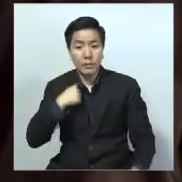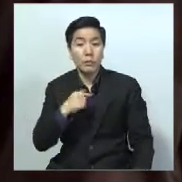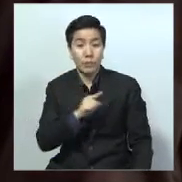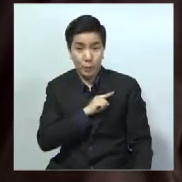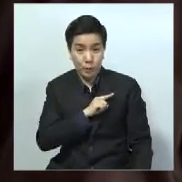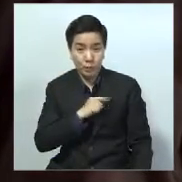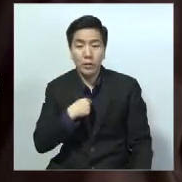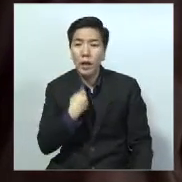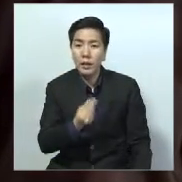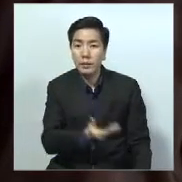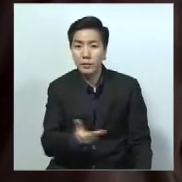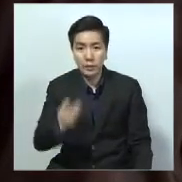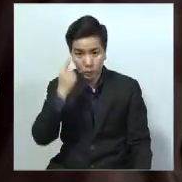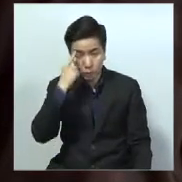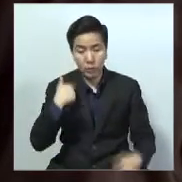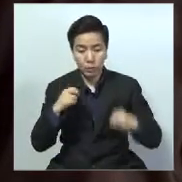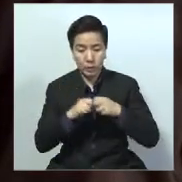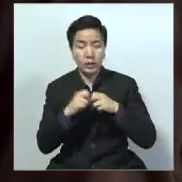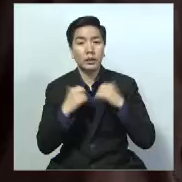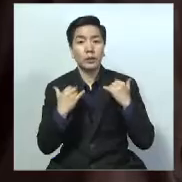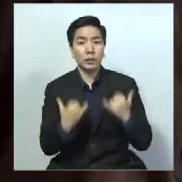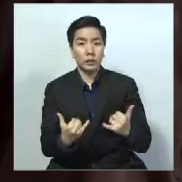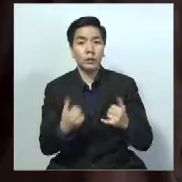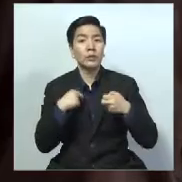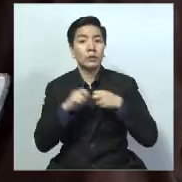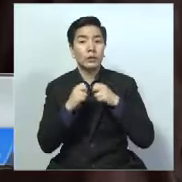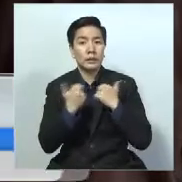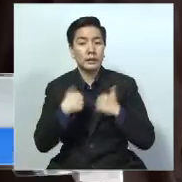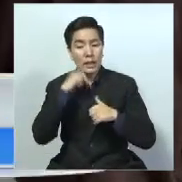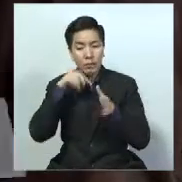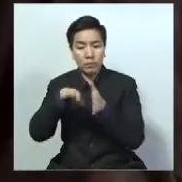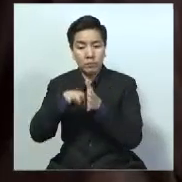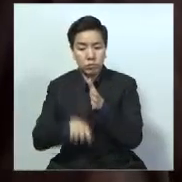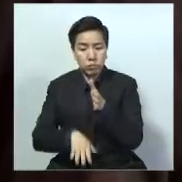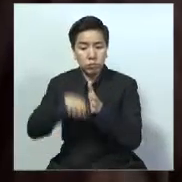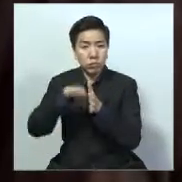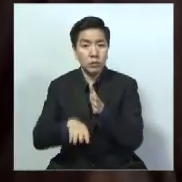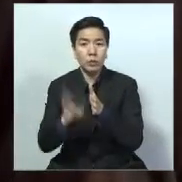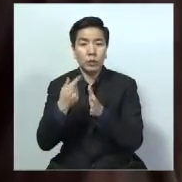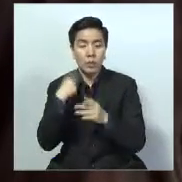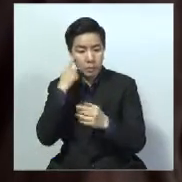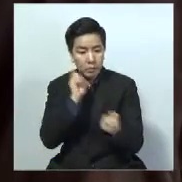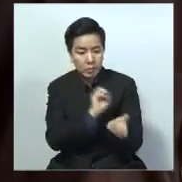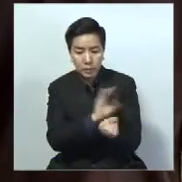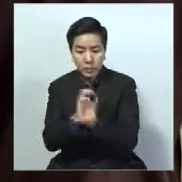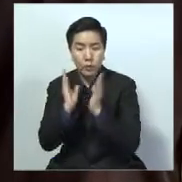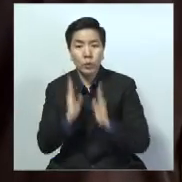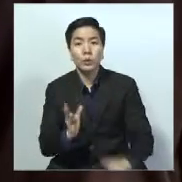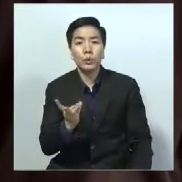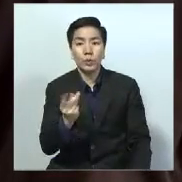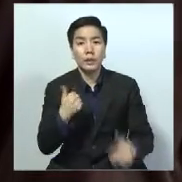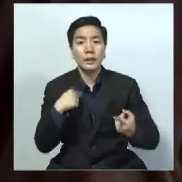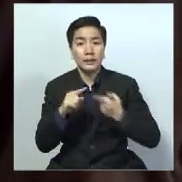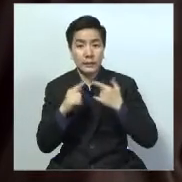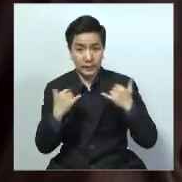ครับให้ได้ทราบถึงสภาวะปัจจุบันว่าปริมาณน้ำเราเหลือเท่าไหร่จะส่งให้แก่พื้นที่เพาะปลูกได้เท่าไหร่บ้างนะครับ